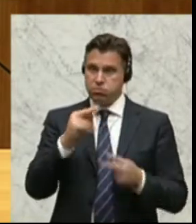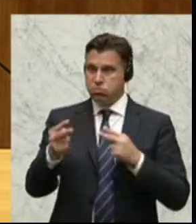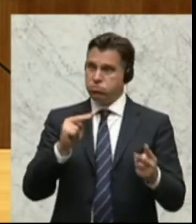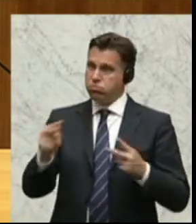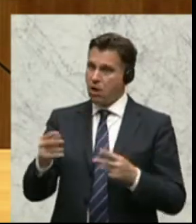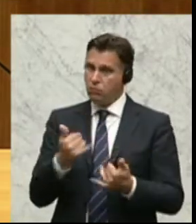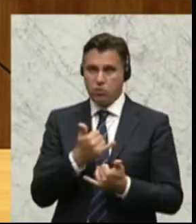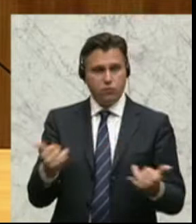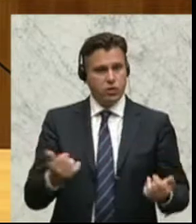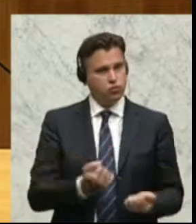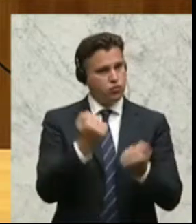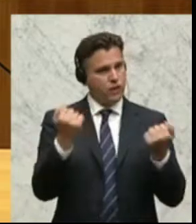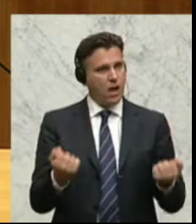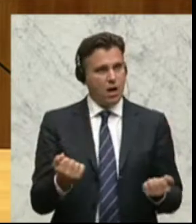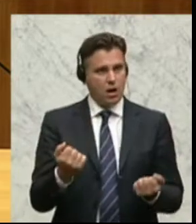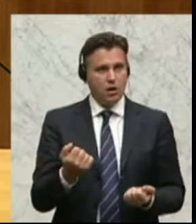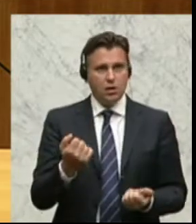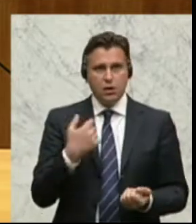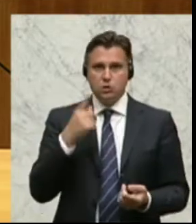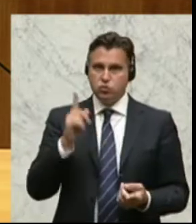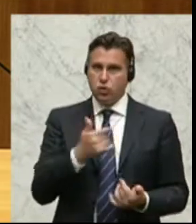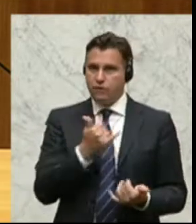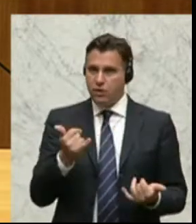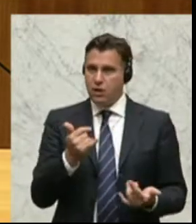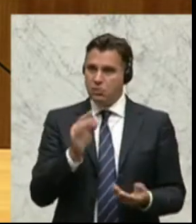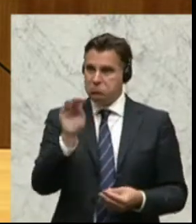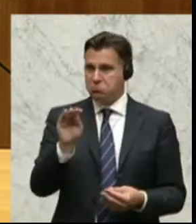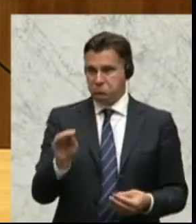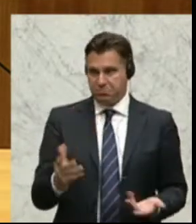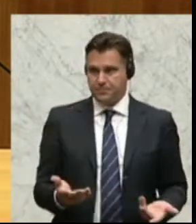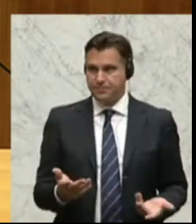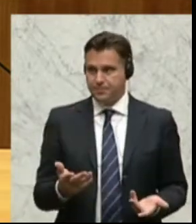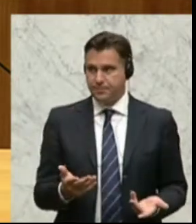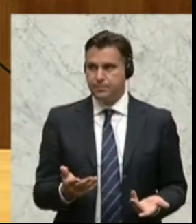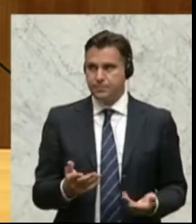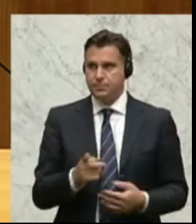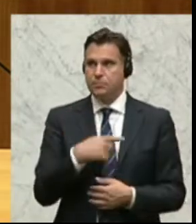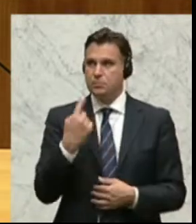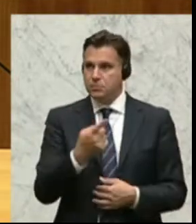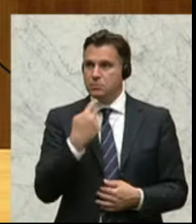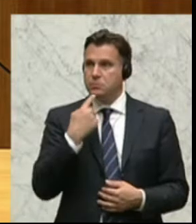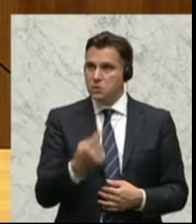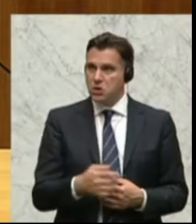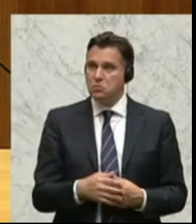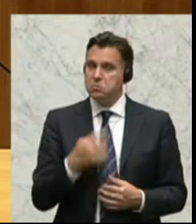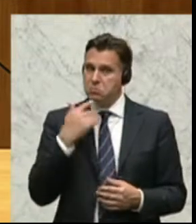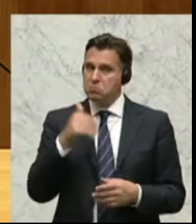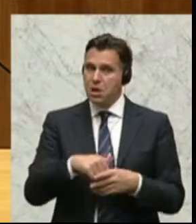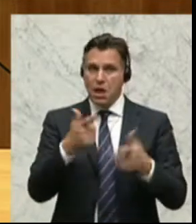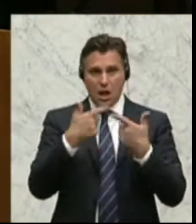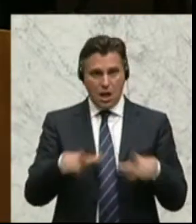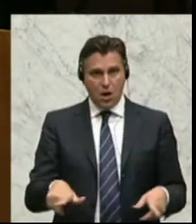wusste nicht, was ich Ihnen entgegen soll. Und dann meinten Sie, ist das eigentlich erlaubt, dass eine